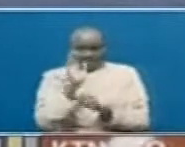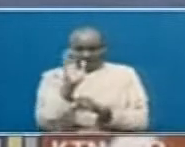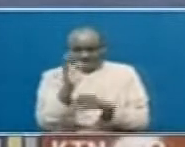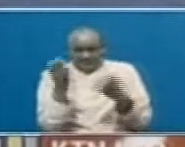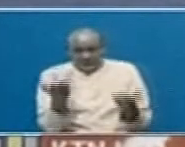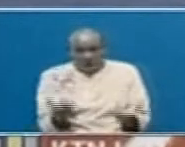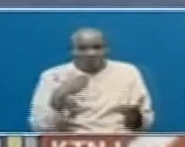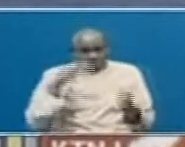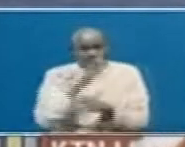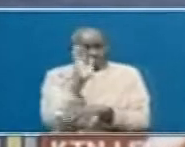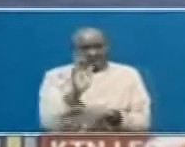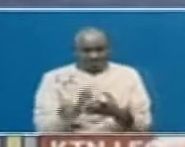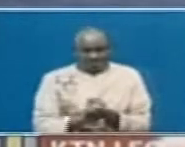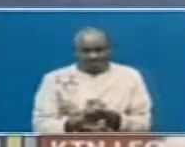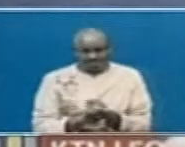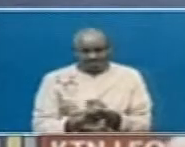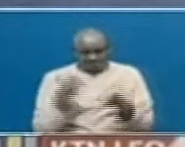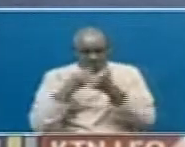kutokana na utunzi wako?